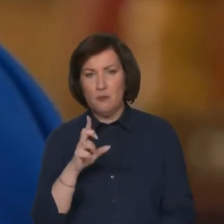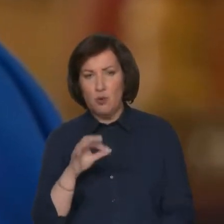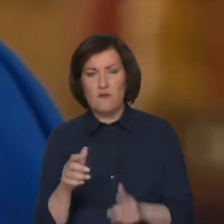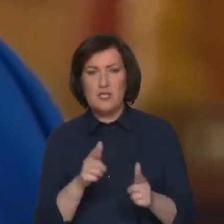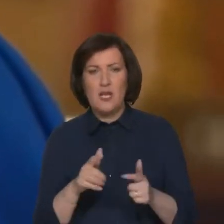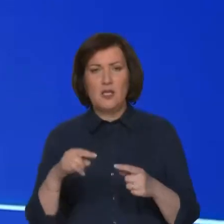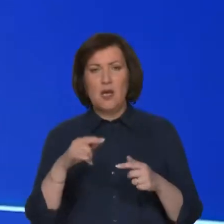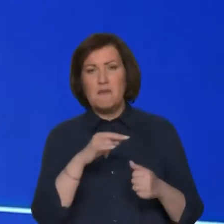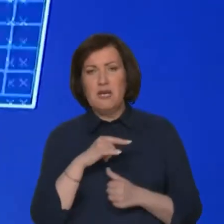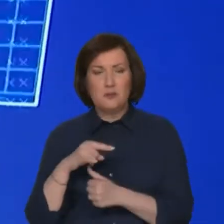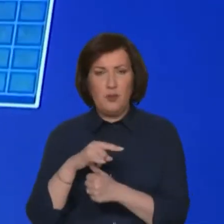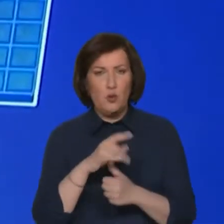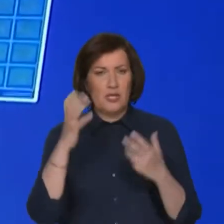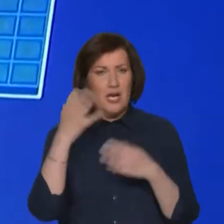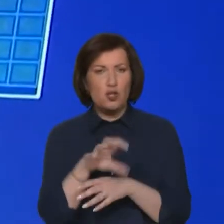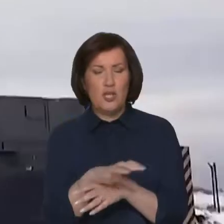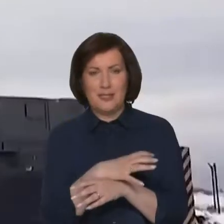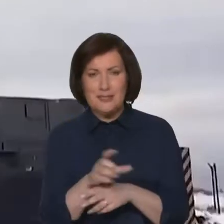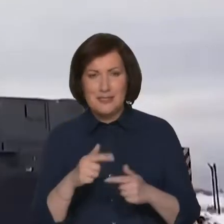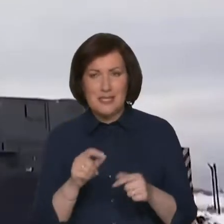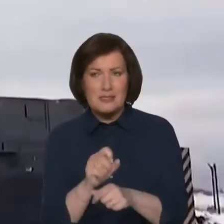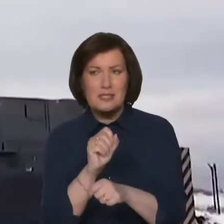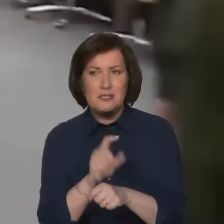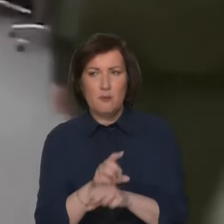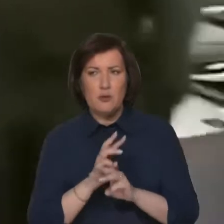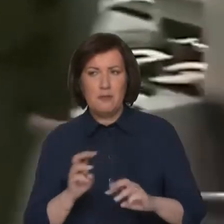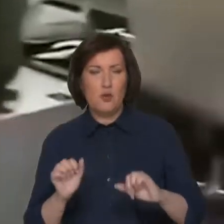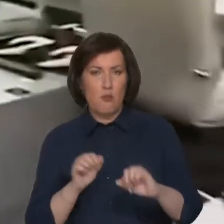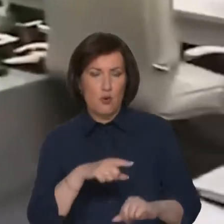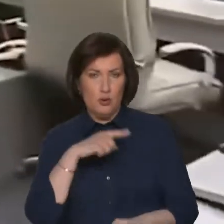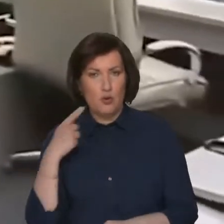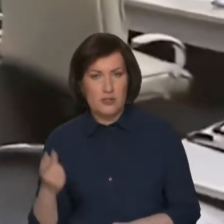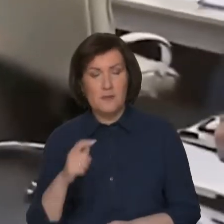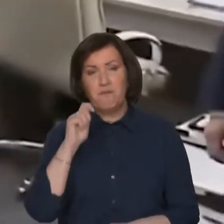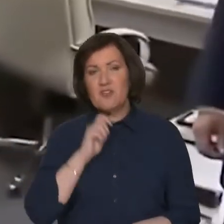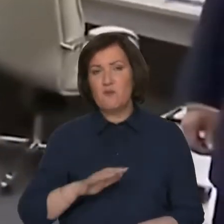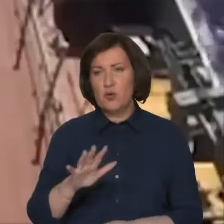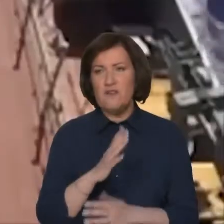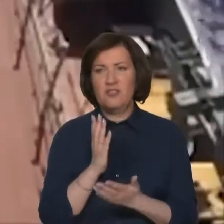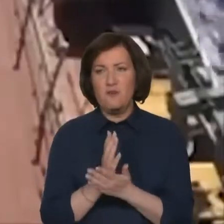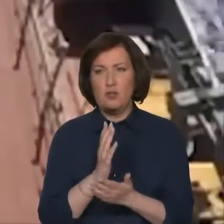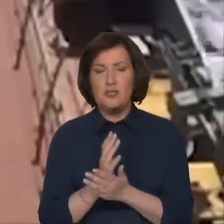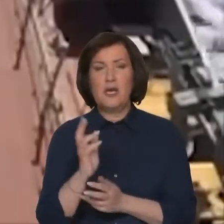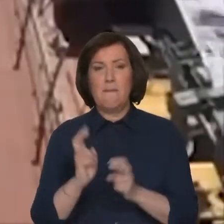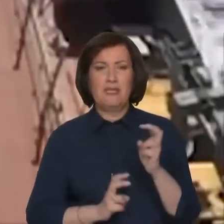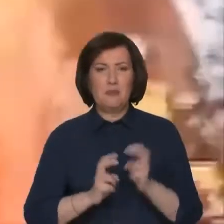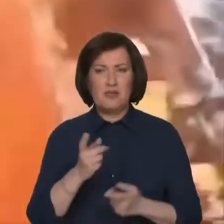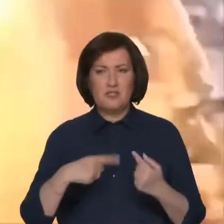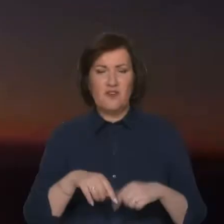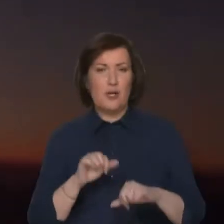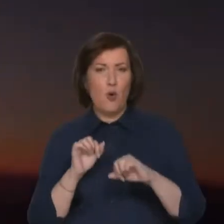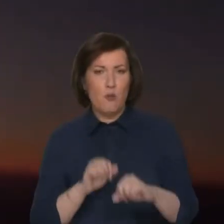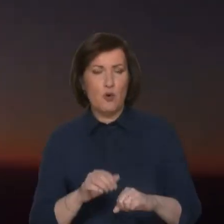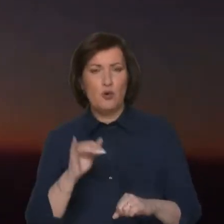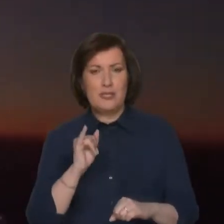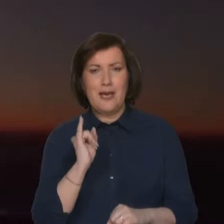виготовляють безпілотники та радіолокаційні станції на замовлення Міноборони Росії. В Україні він володів підприємствами у сфері оборони